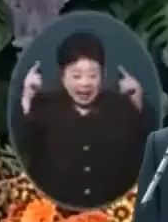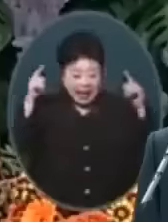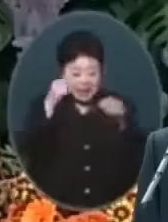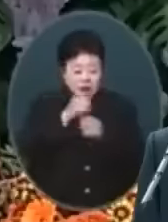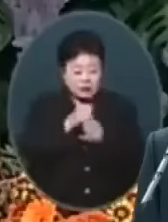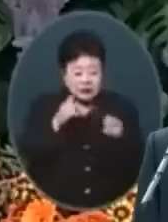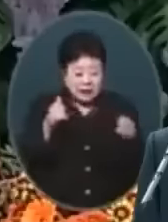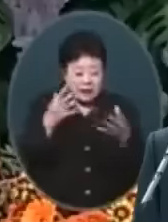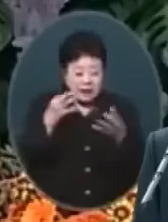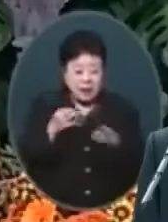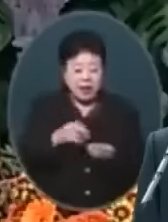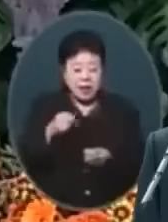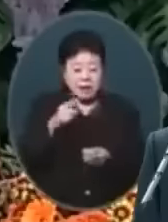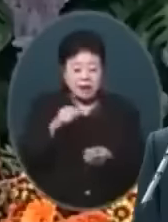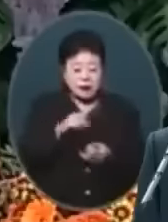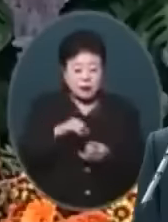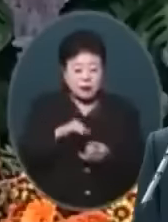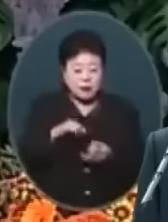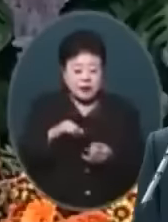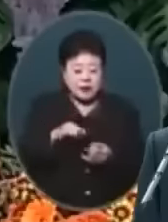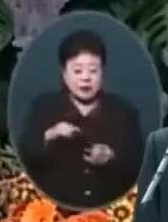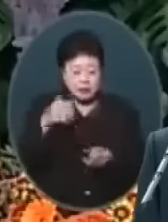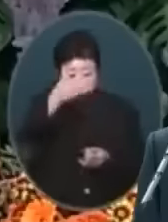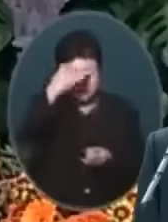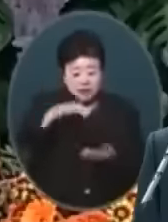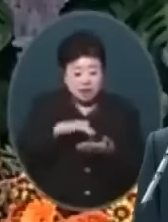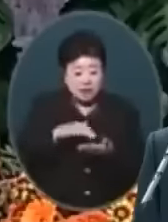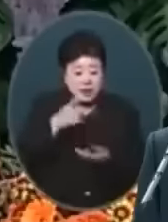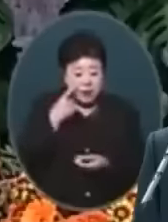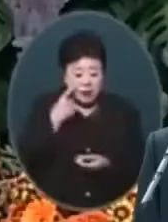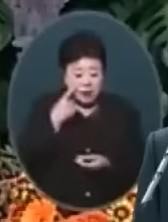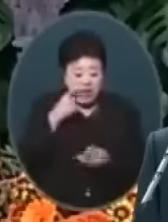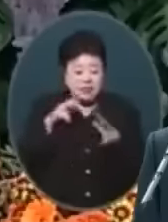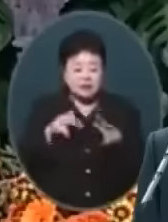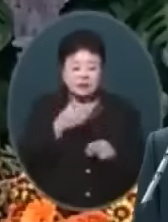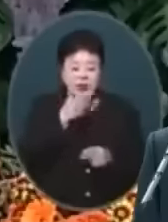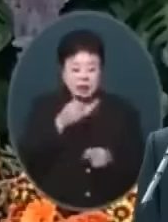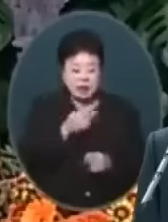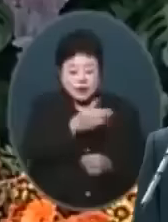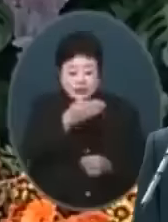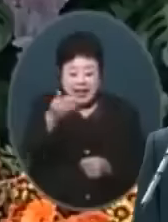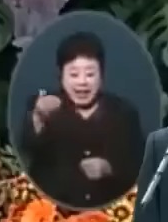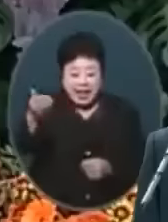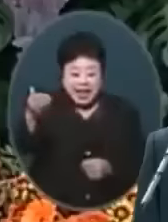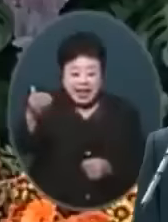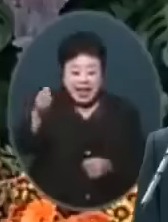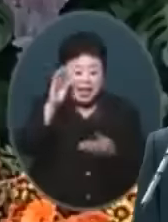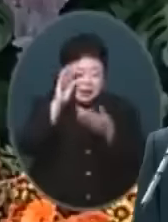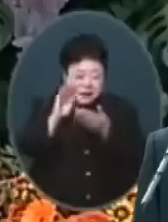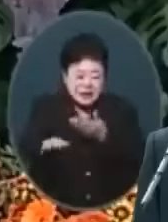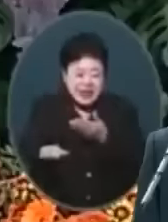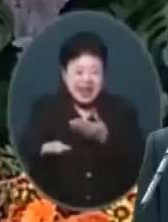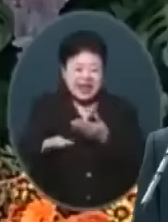연구팀이 15,000명의 청소년을 대상으로 조사한 결과 지금 행복한 아이들이 미래에